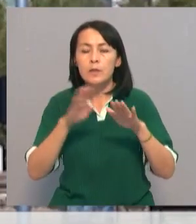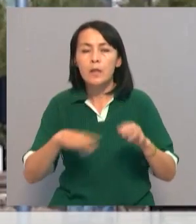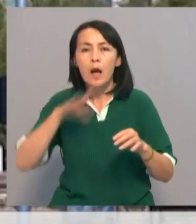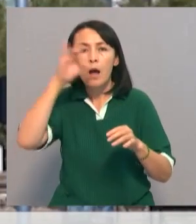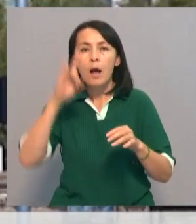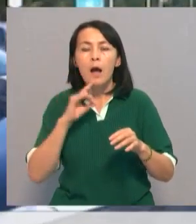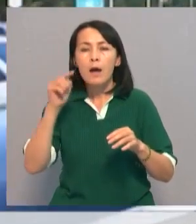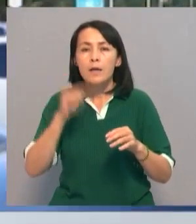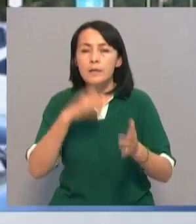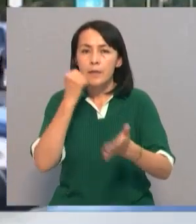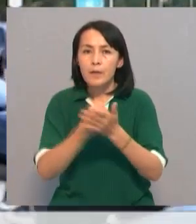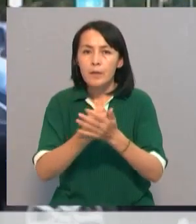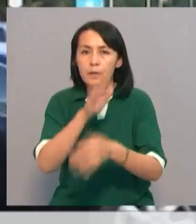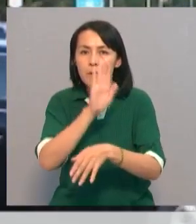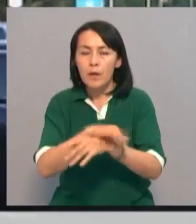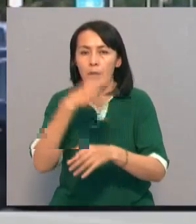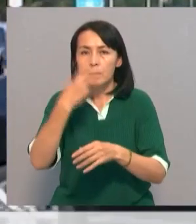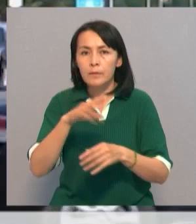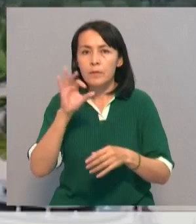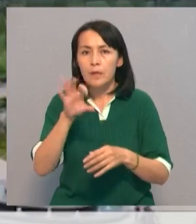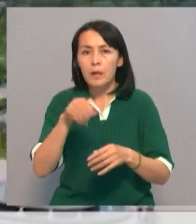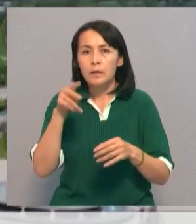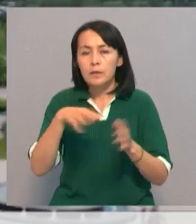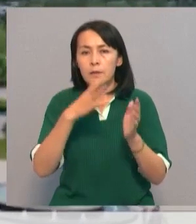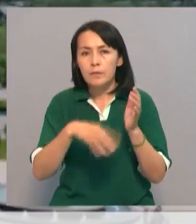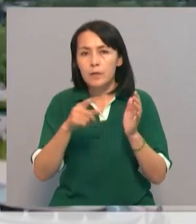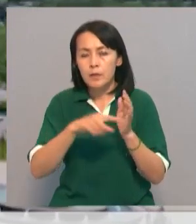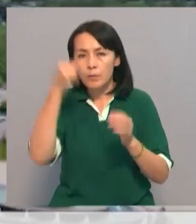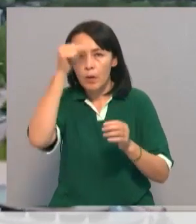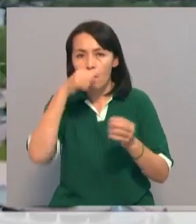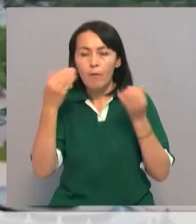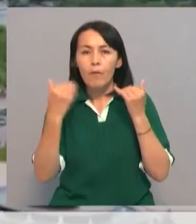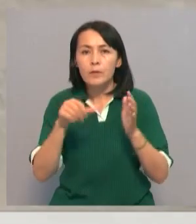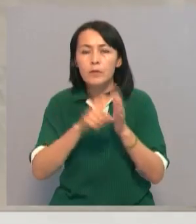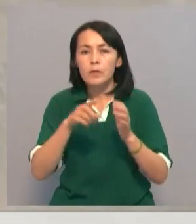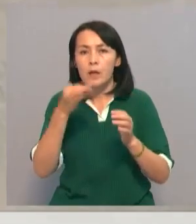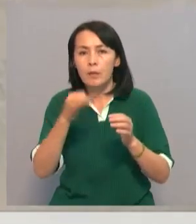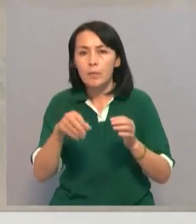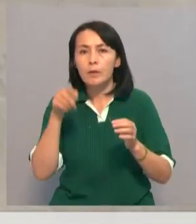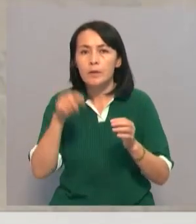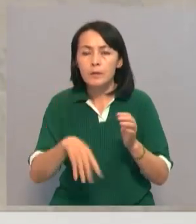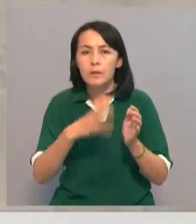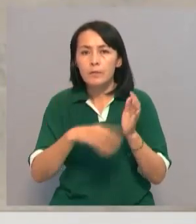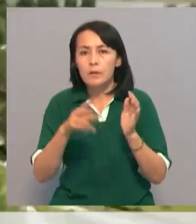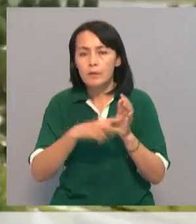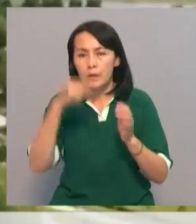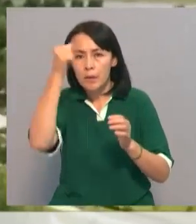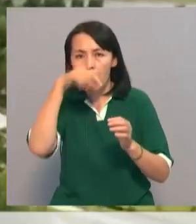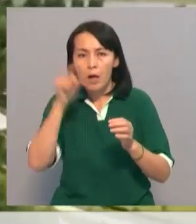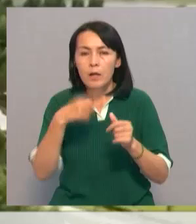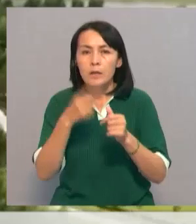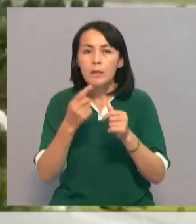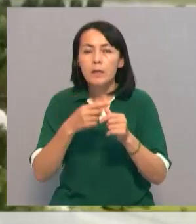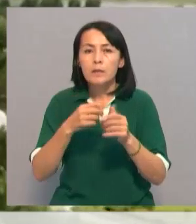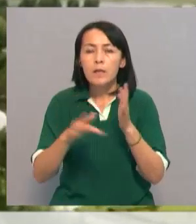Республики Казахстан и подписано указом 20 октября 1997 года. 6 мая 1998 года